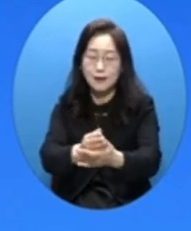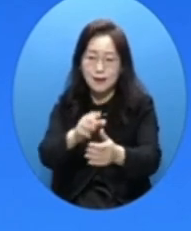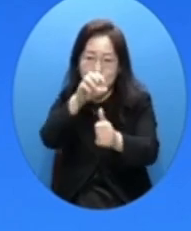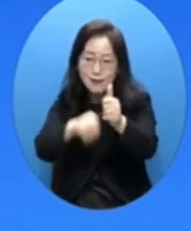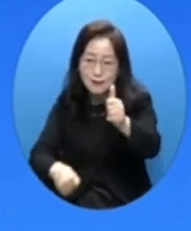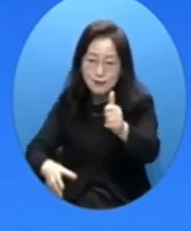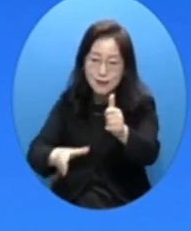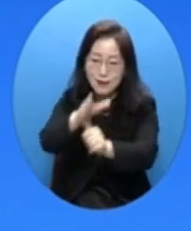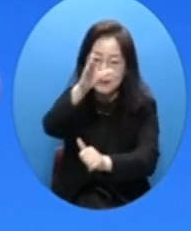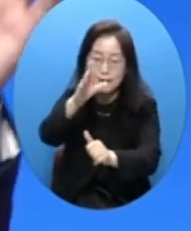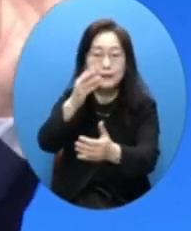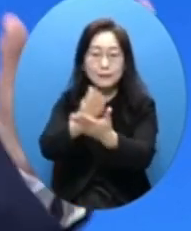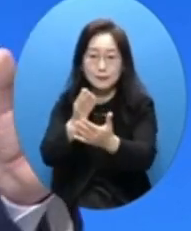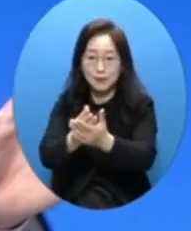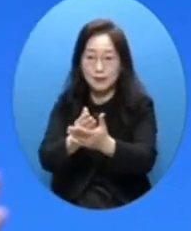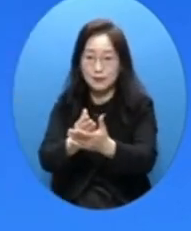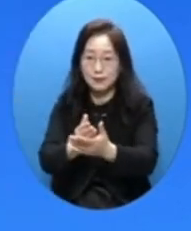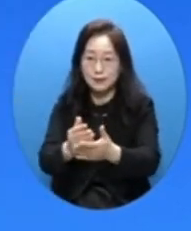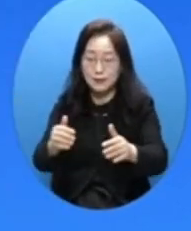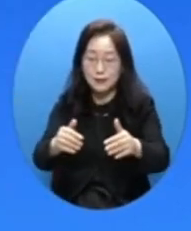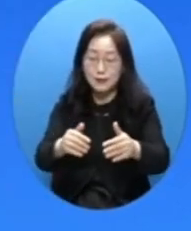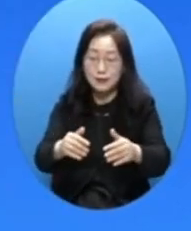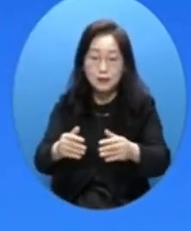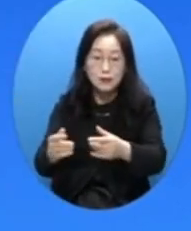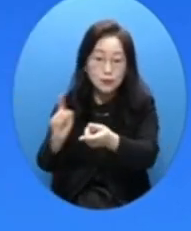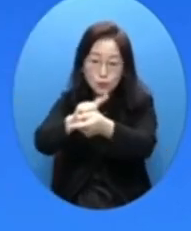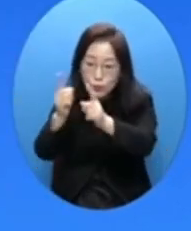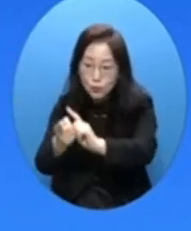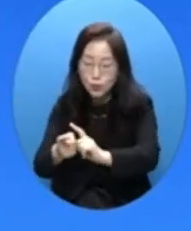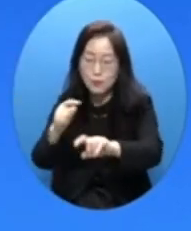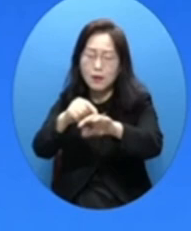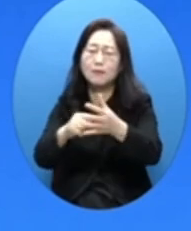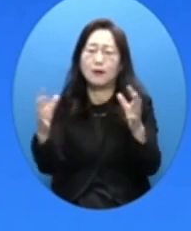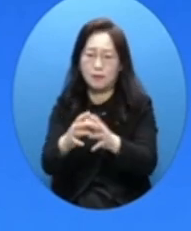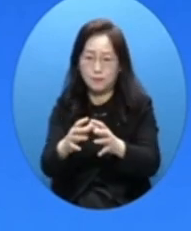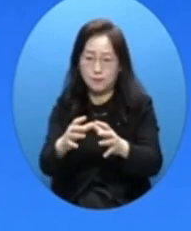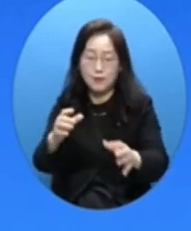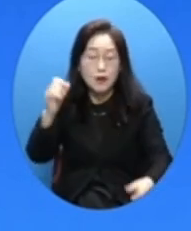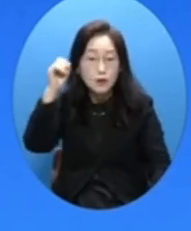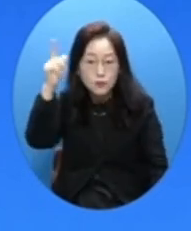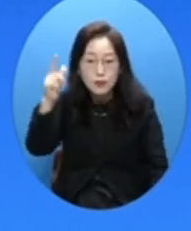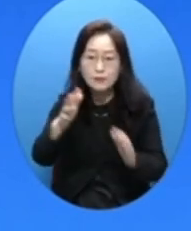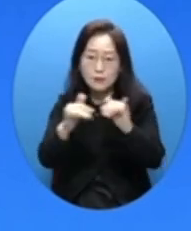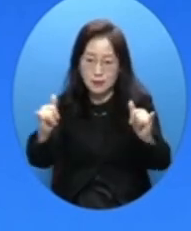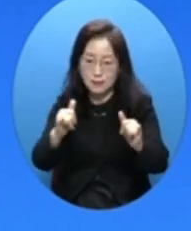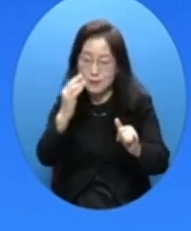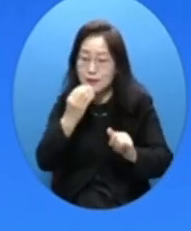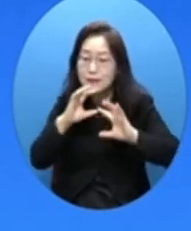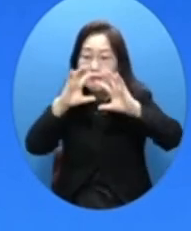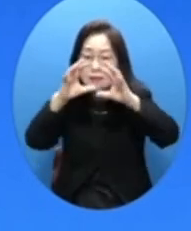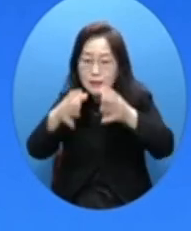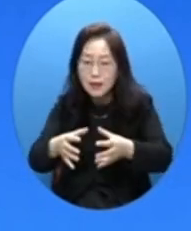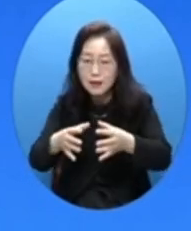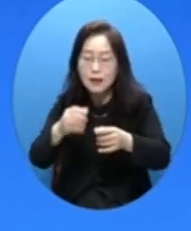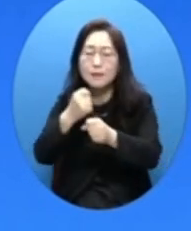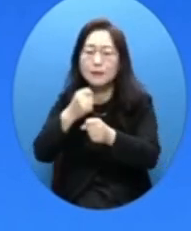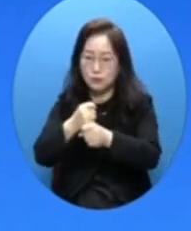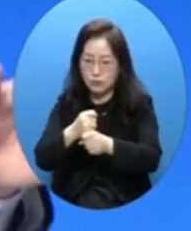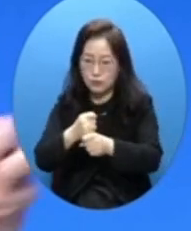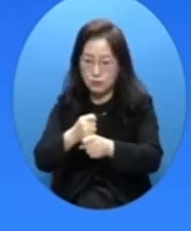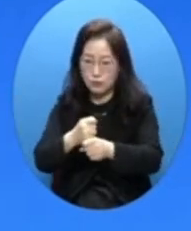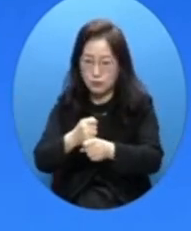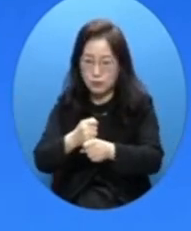물고 뜯고 그러면 안 된다 같은 우리 유대민족이 침을 앞에서 위대한 위대 나라 이스라엘을 건설해야지